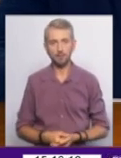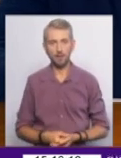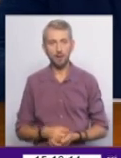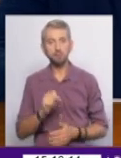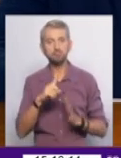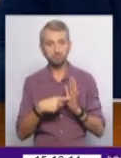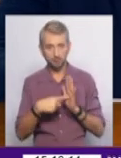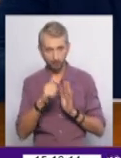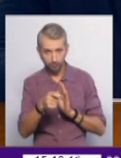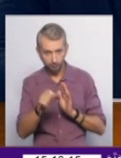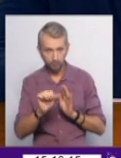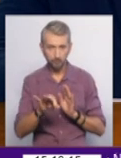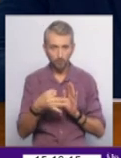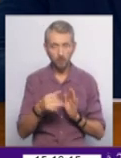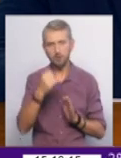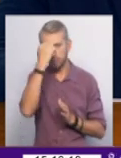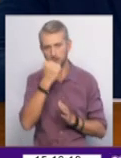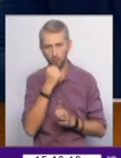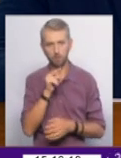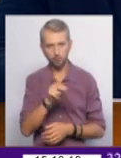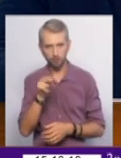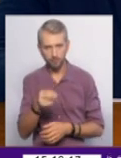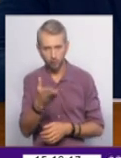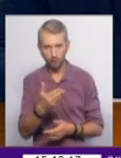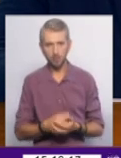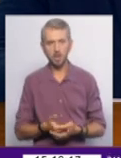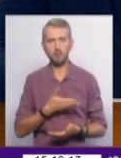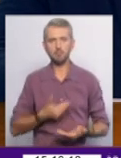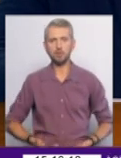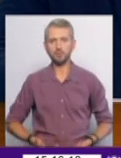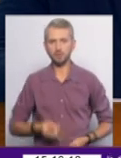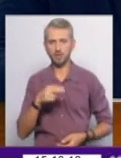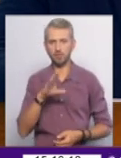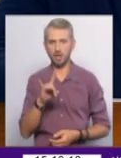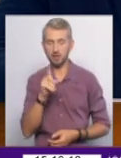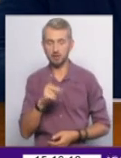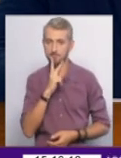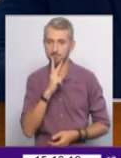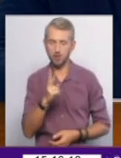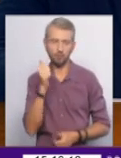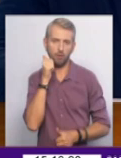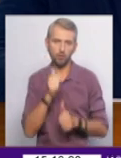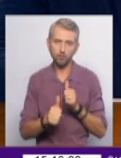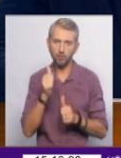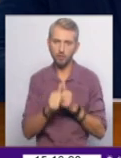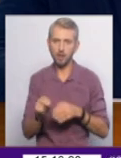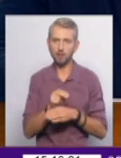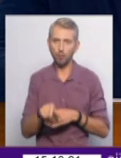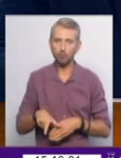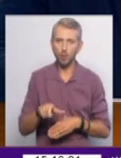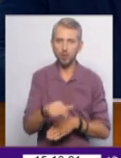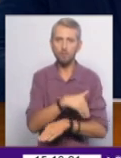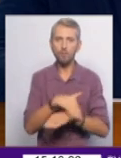задати питання і подякувати Павлу Петровичу. Ми жителі мікрорайону ДВРЗ бачимо щодня, як іде ремонт дороги по вулиці